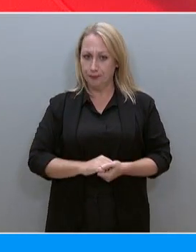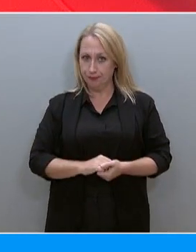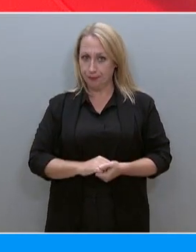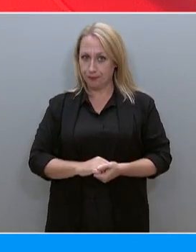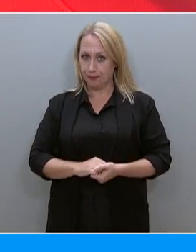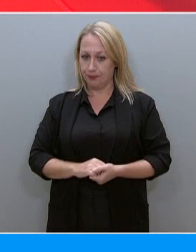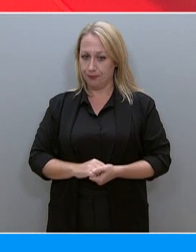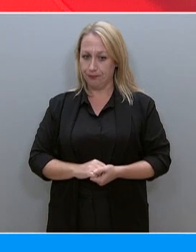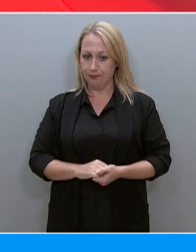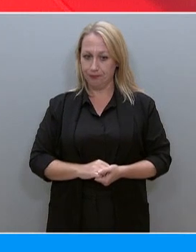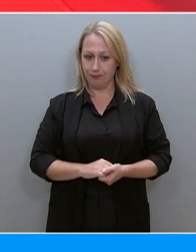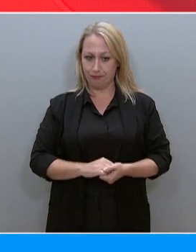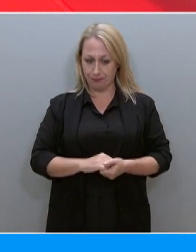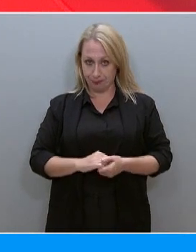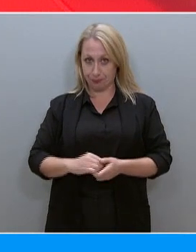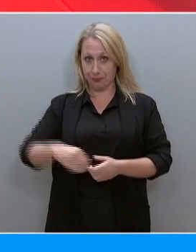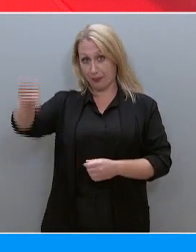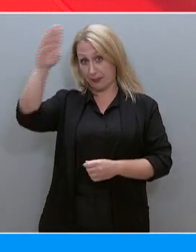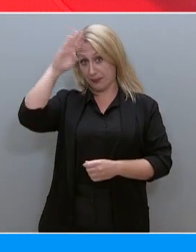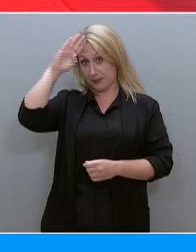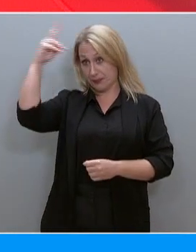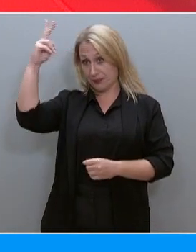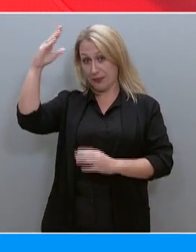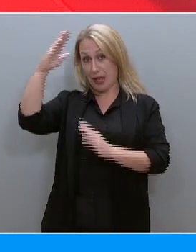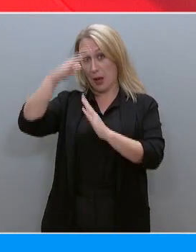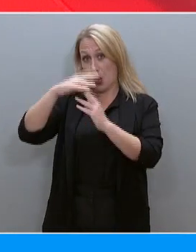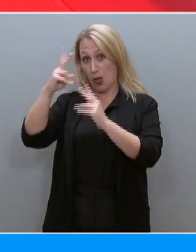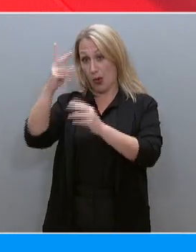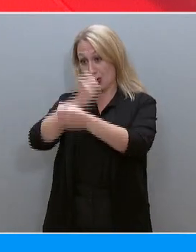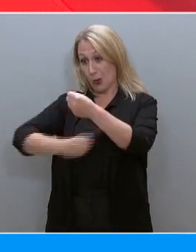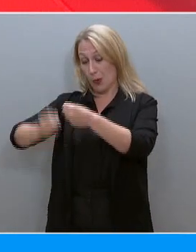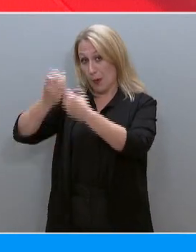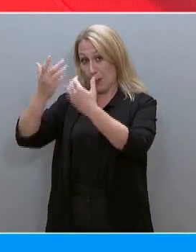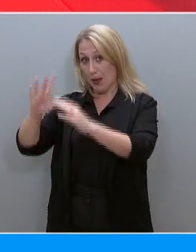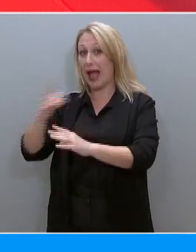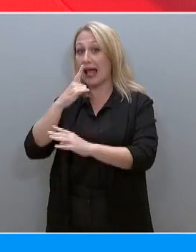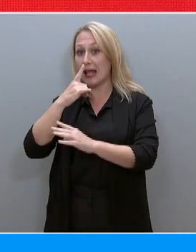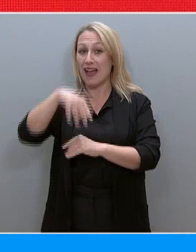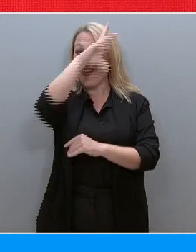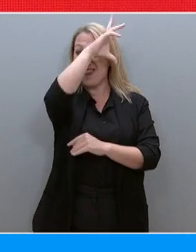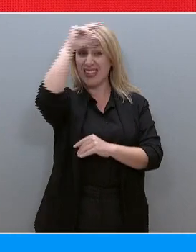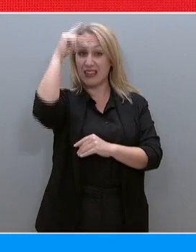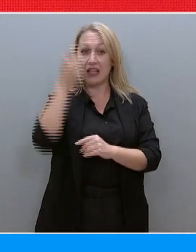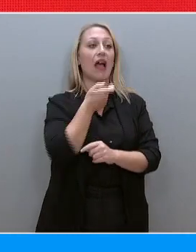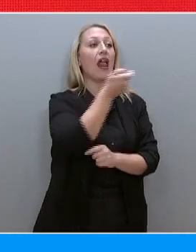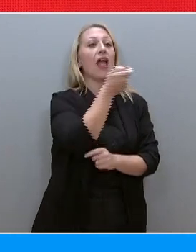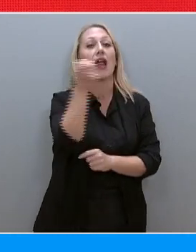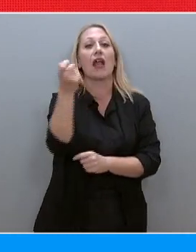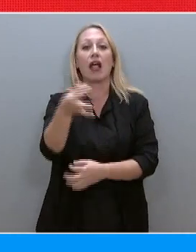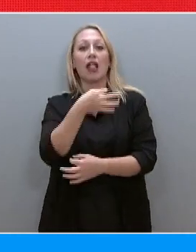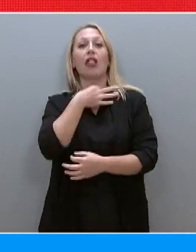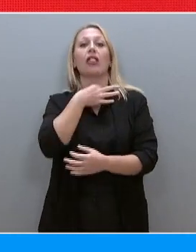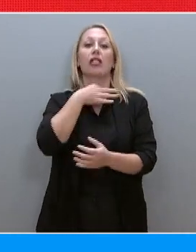ότι μία από τις πρωτοβουλίες του Προέδρου των ΗΠΑ όταν εξελέγει ήταν να διαγράψει τα χρέη των φοιτητών